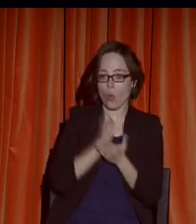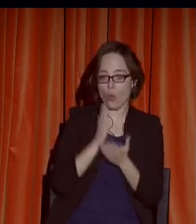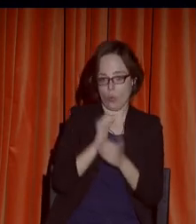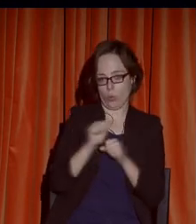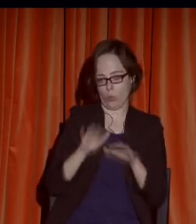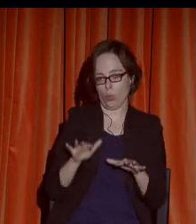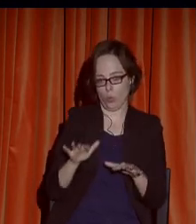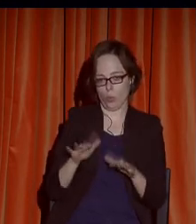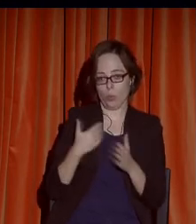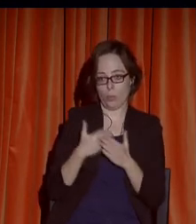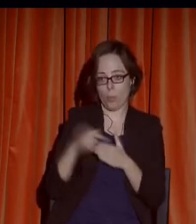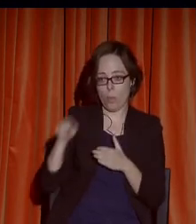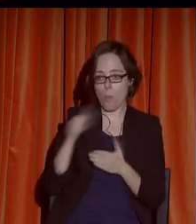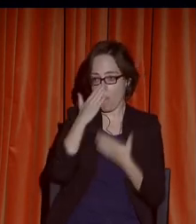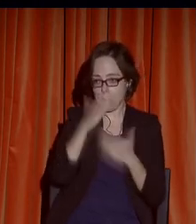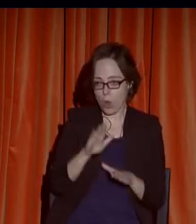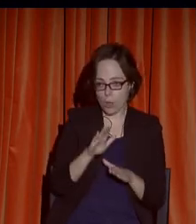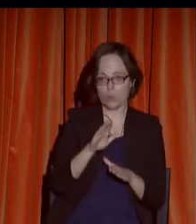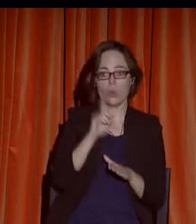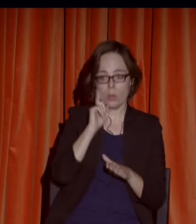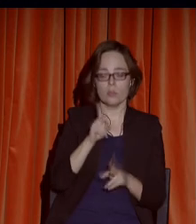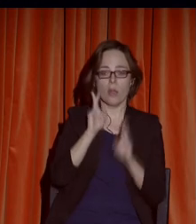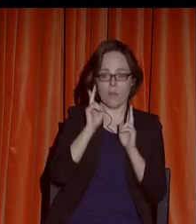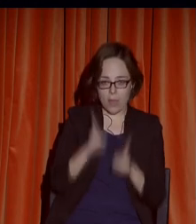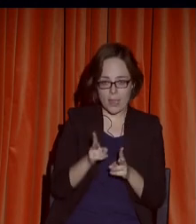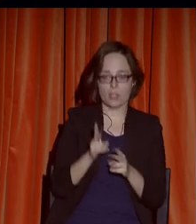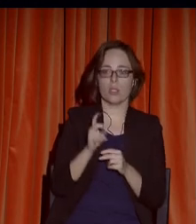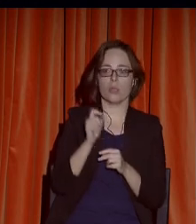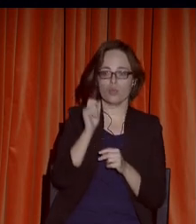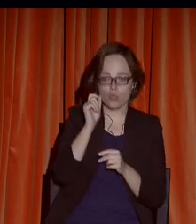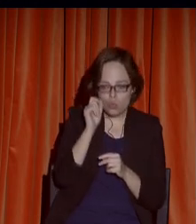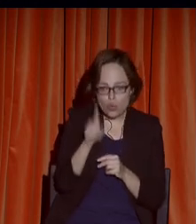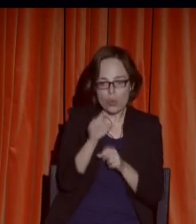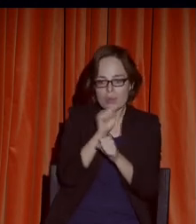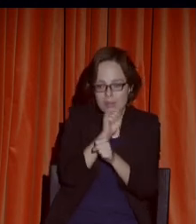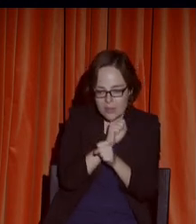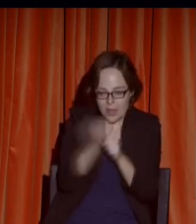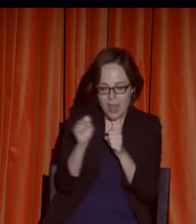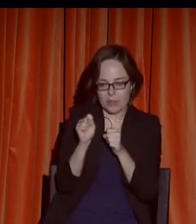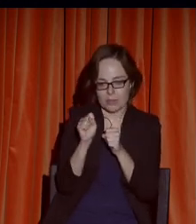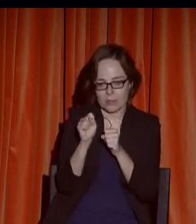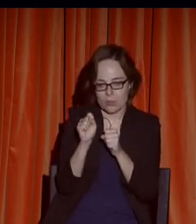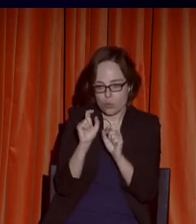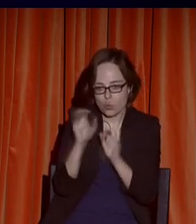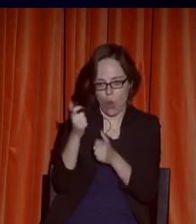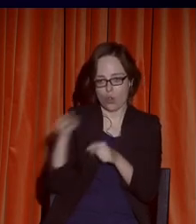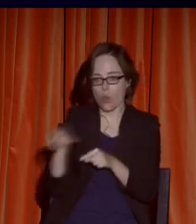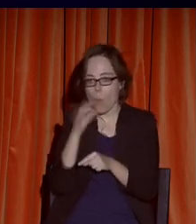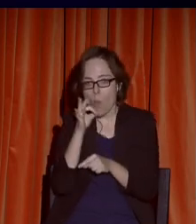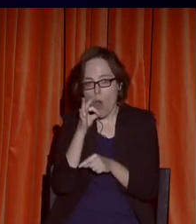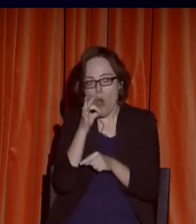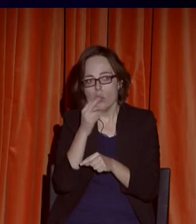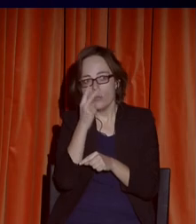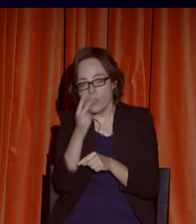bardzo wiele, bo to pokazuje, że faktycznie pojawiła się jakaś iskra i młodzi zobaczyli, że ich